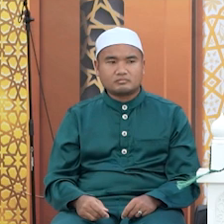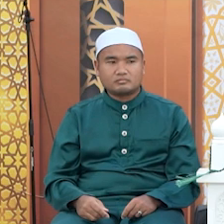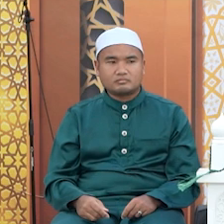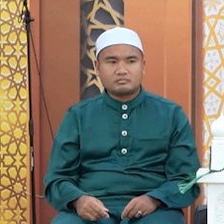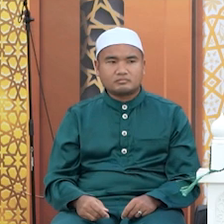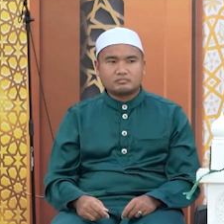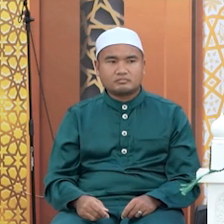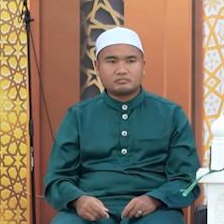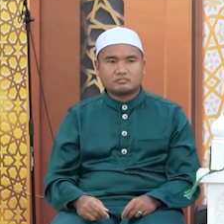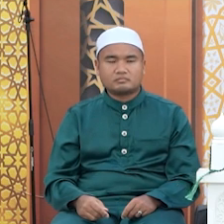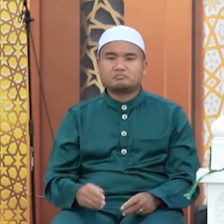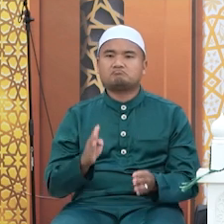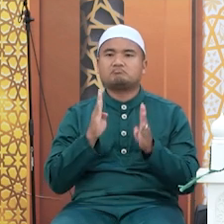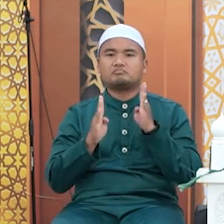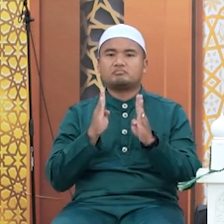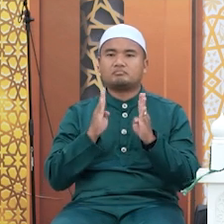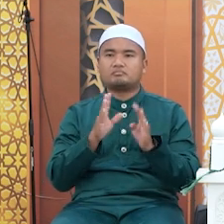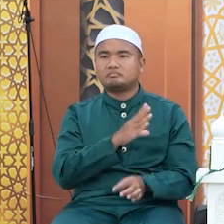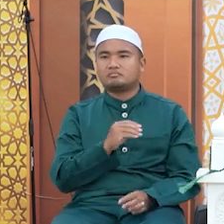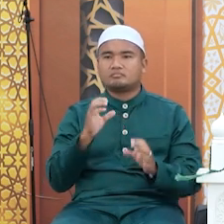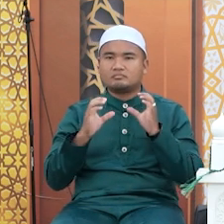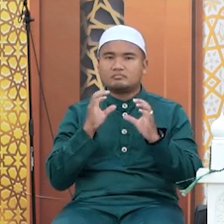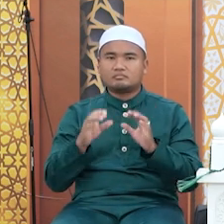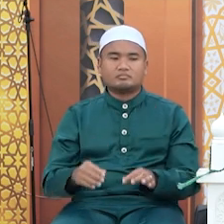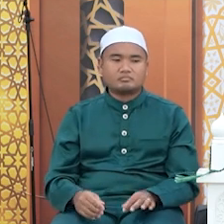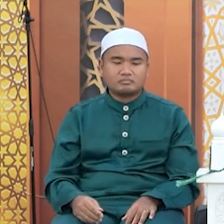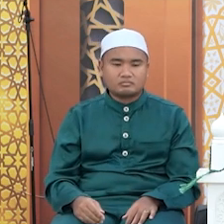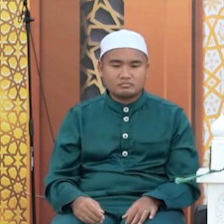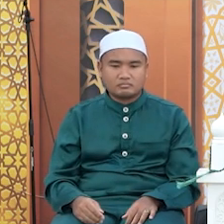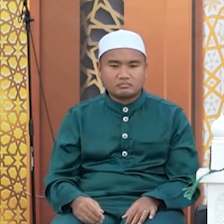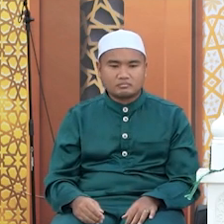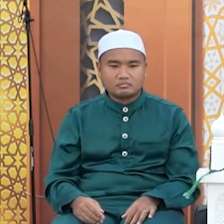Di celah cakap yang sedikit itu, dia berkata,